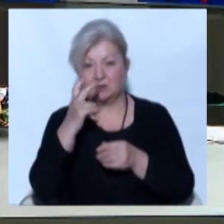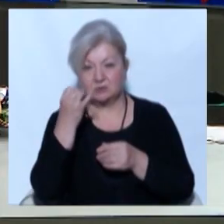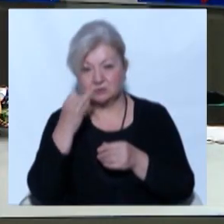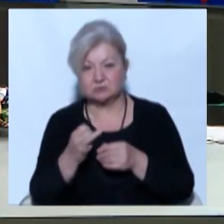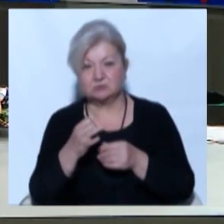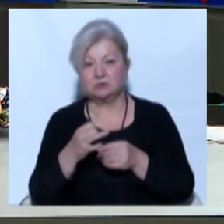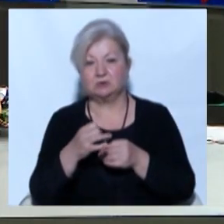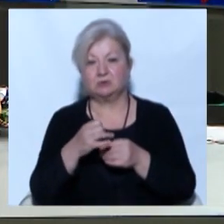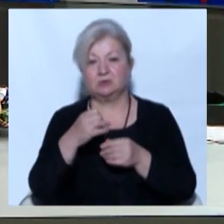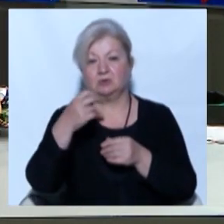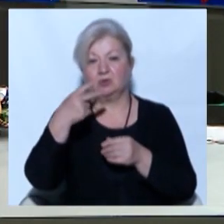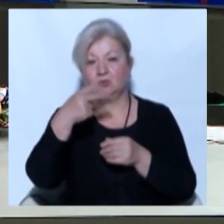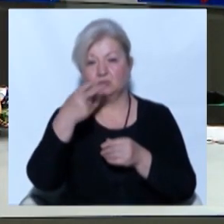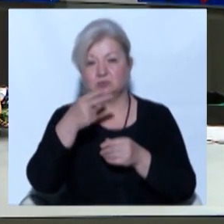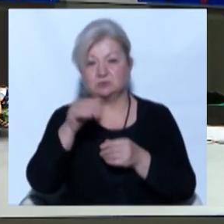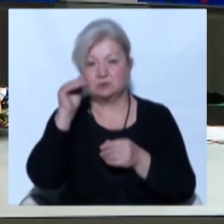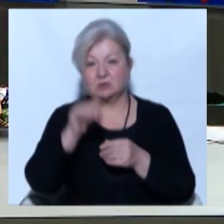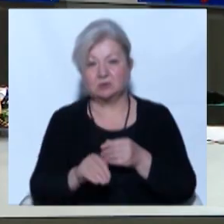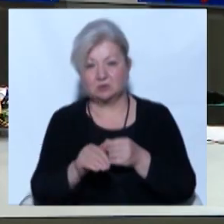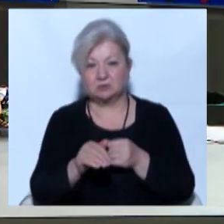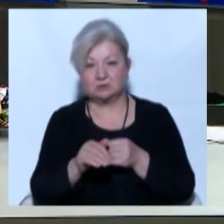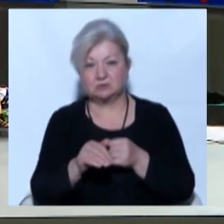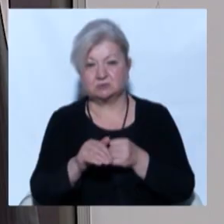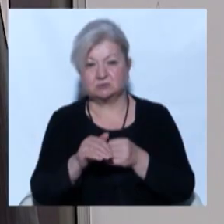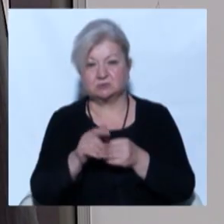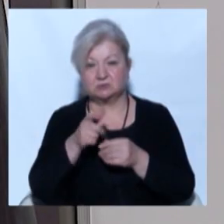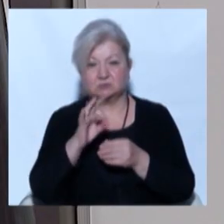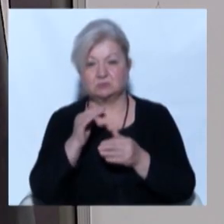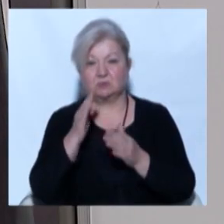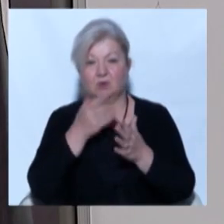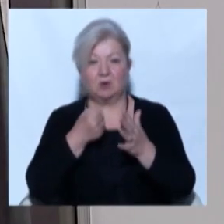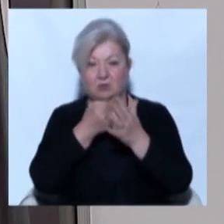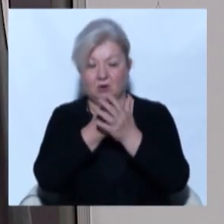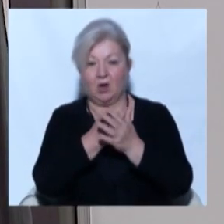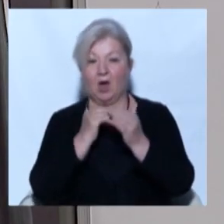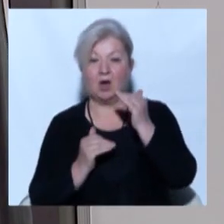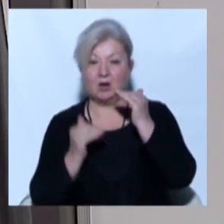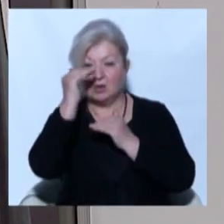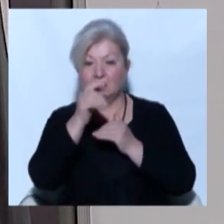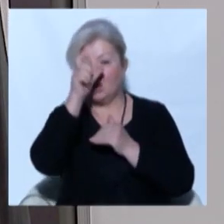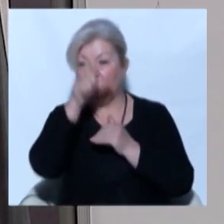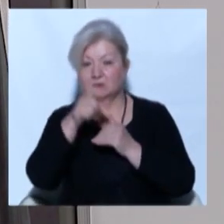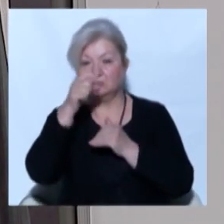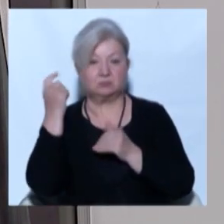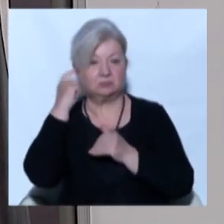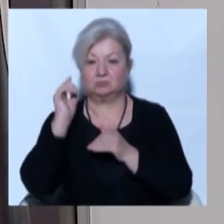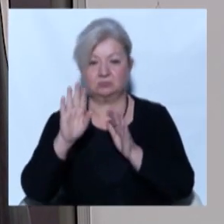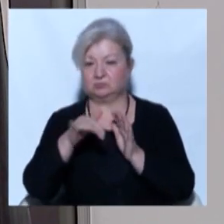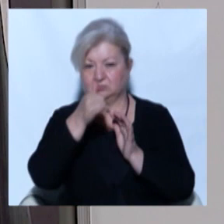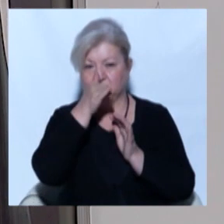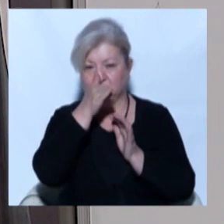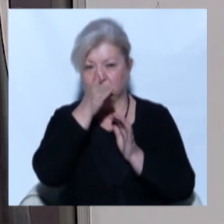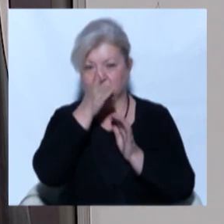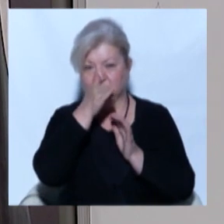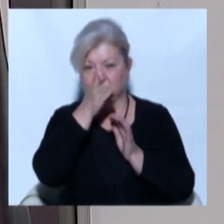20000 ჰერცის ზევით ადამიანს აღარ ესმის, ამას ეწოდება ულტრაბგერა, არც 20 ჰერცის